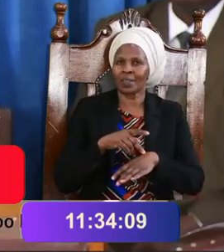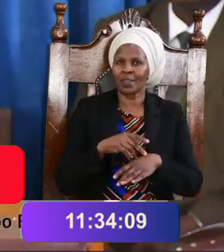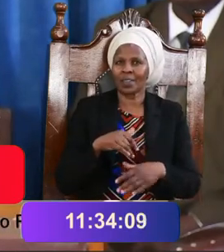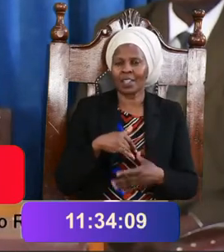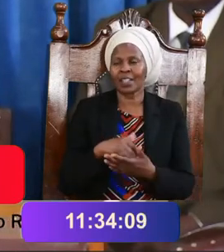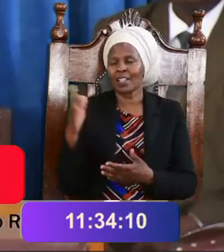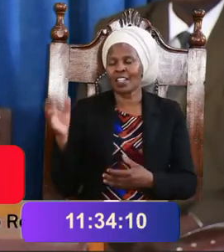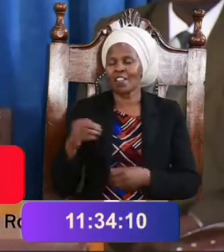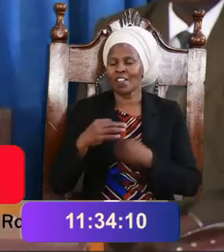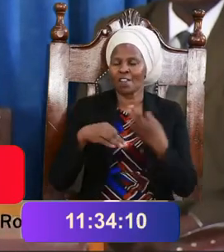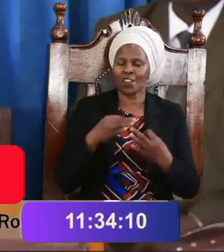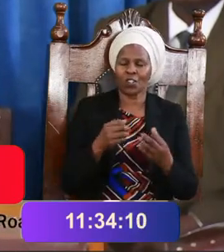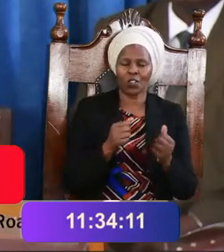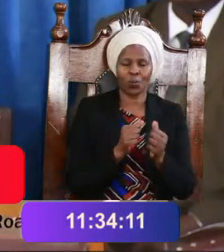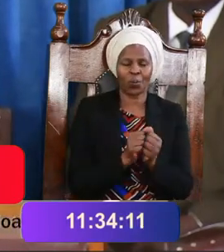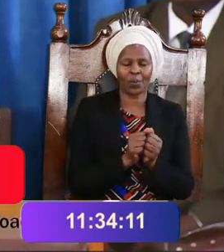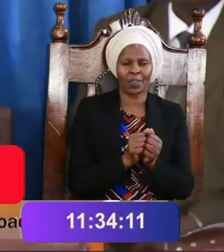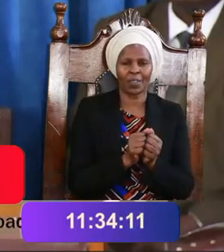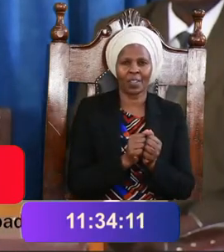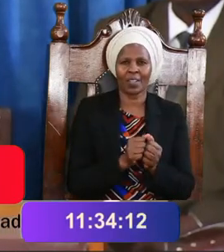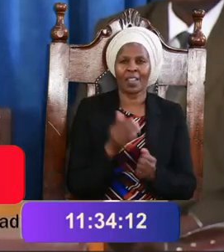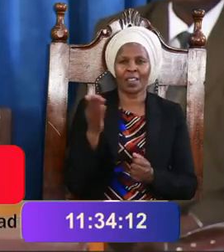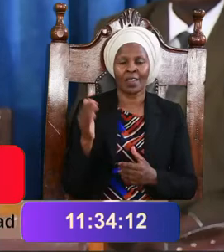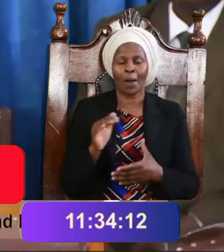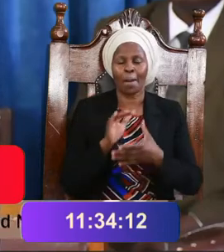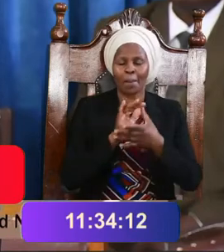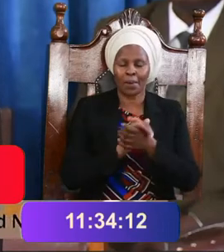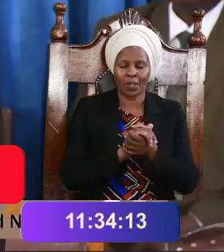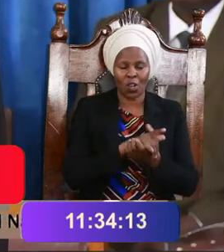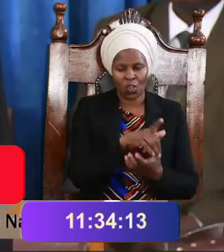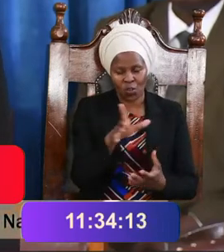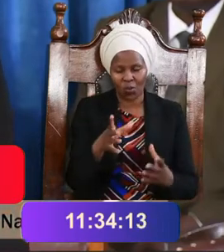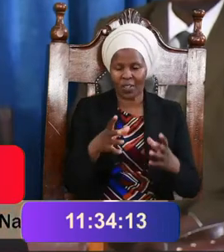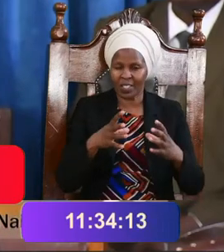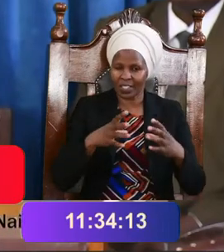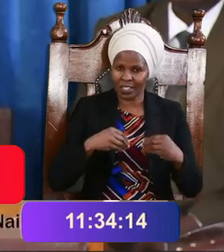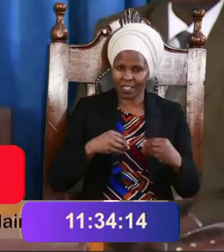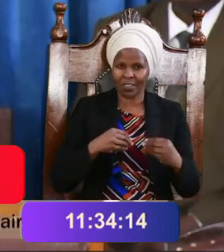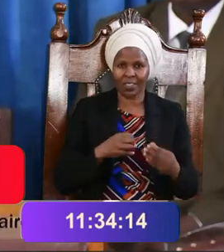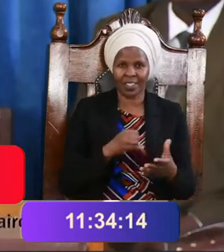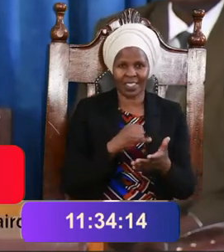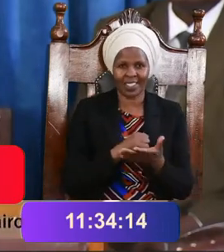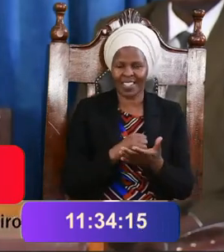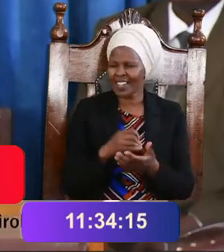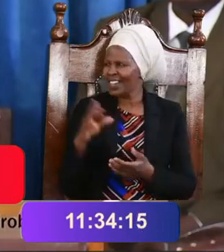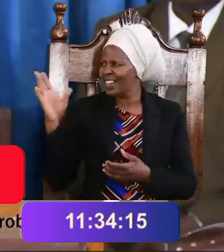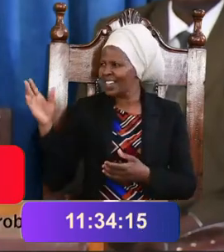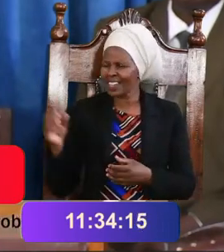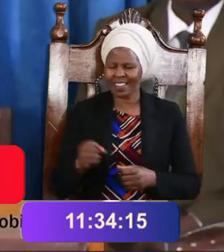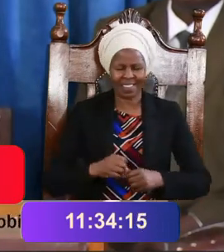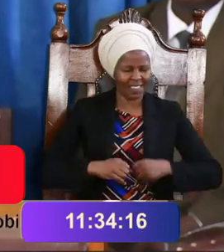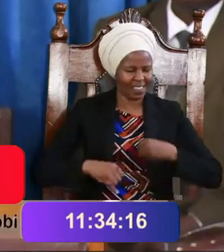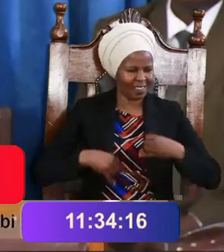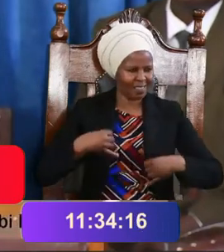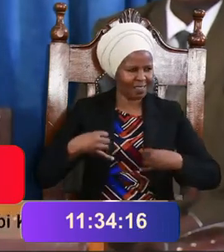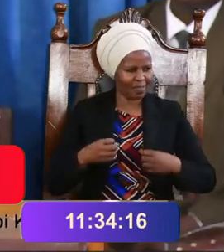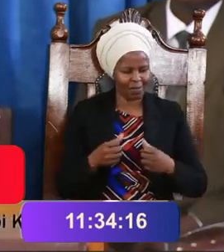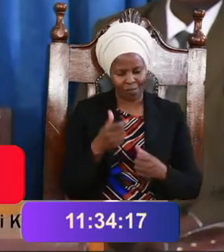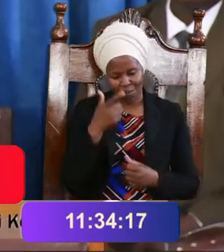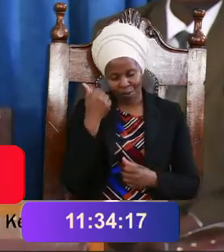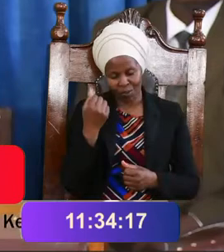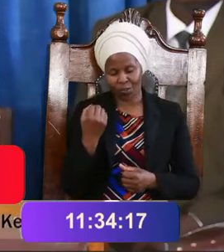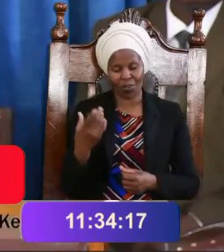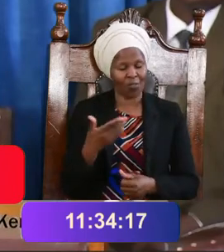nao kule. Salamu zao mpokee. Na nimejengwa sana na hiyo muziki. Hiyo muziki.